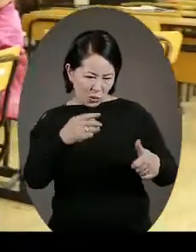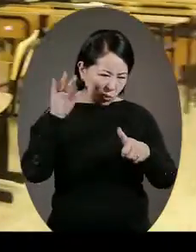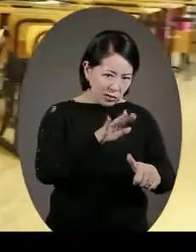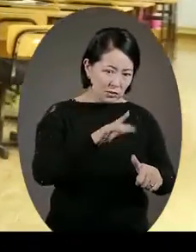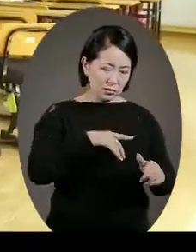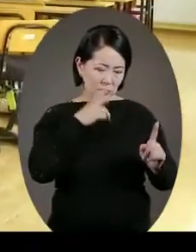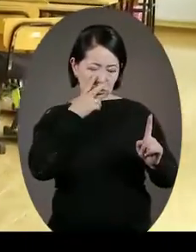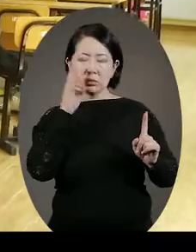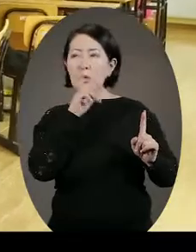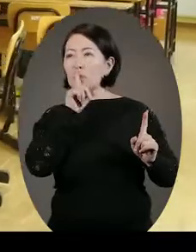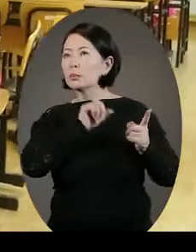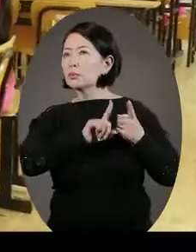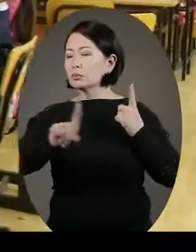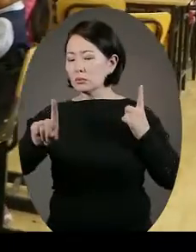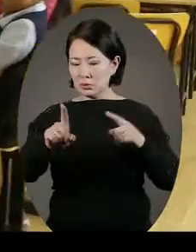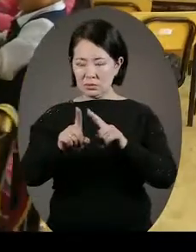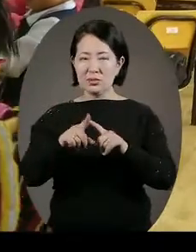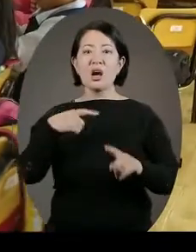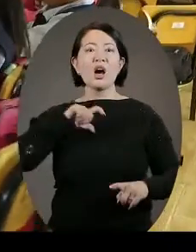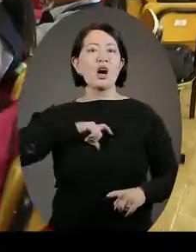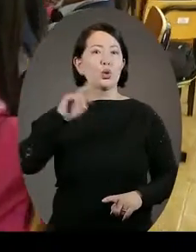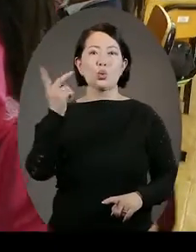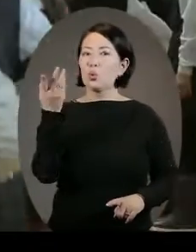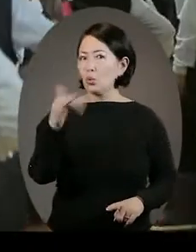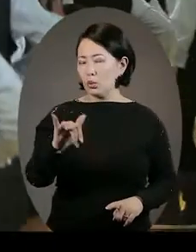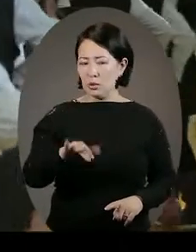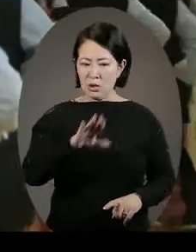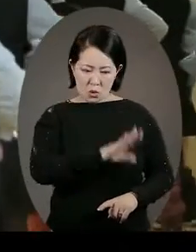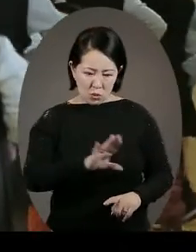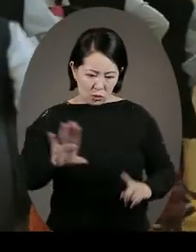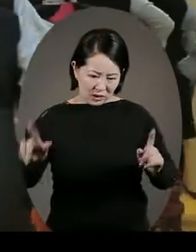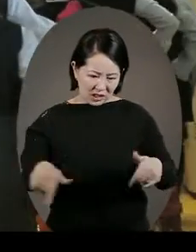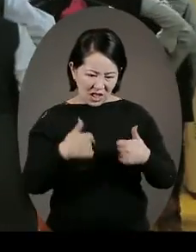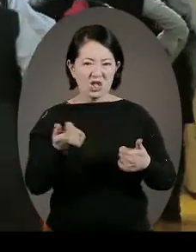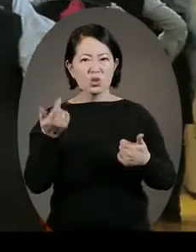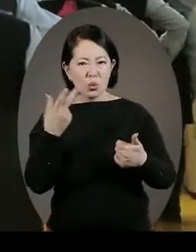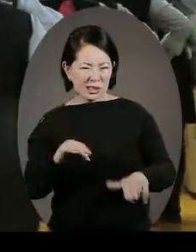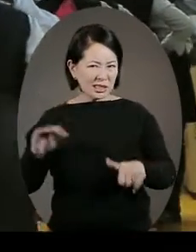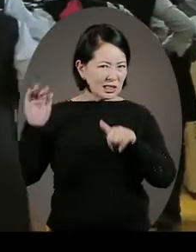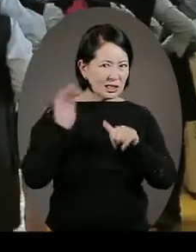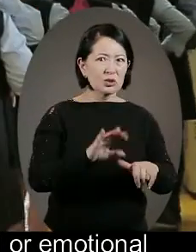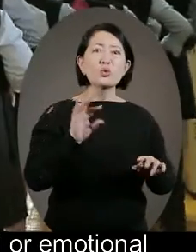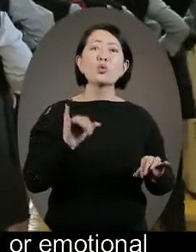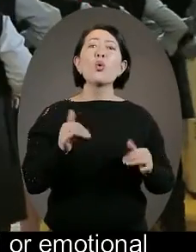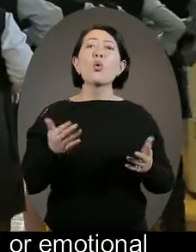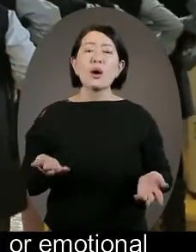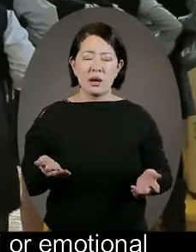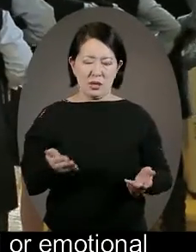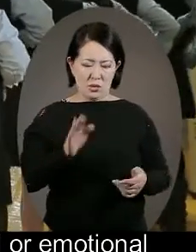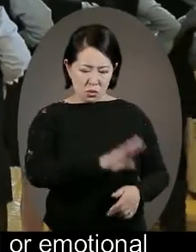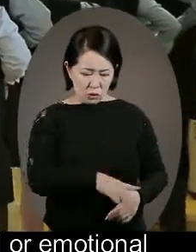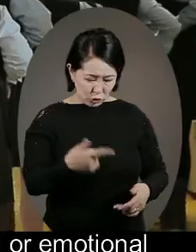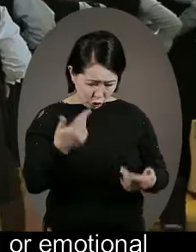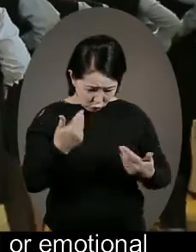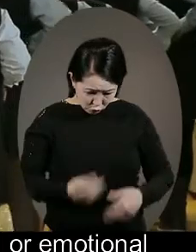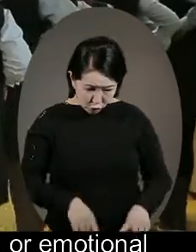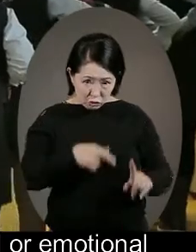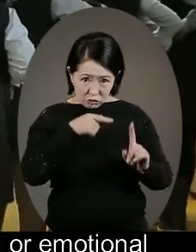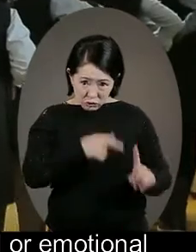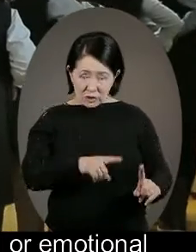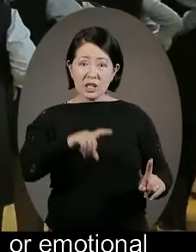эрхгүй. Хүүхдийн эсрэг хүчирхийлэл гэж юу хэлэх вэ? Хүүхдийн төрөлхийн болон хуулиар